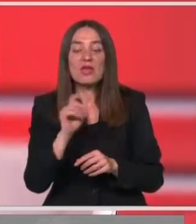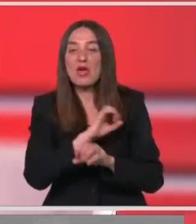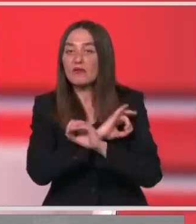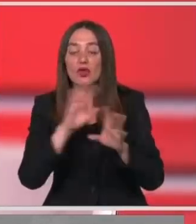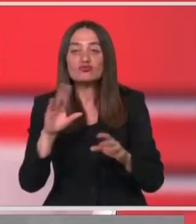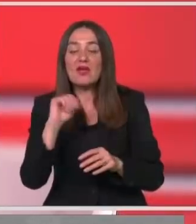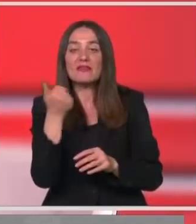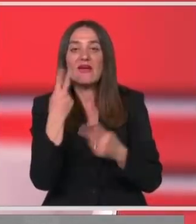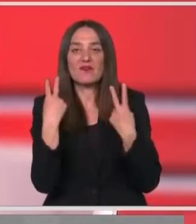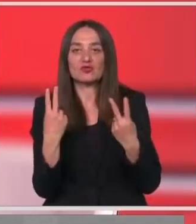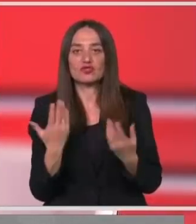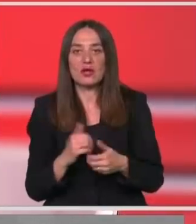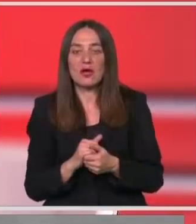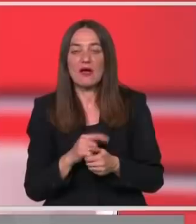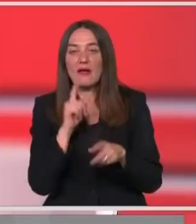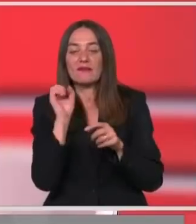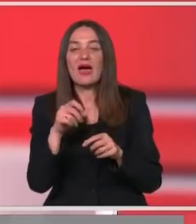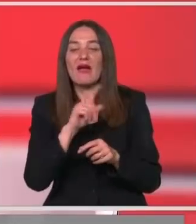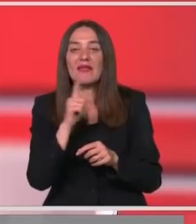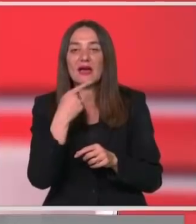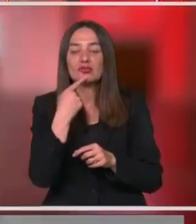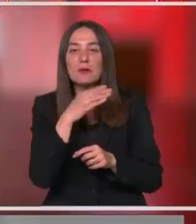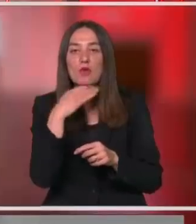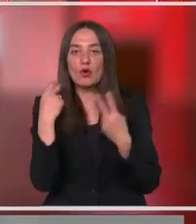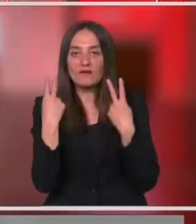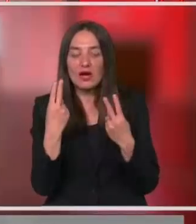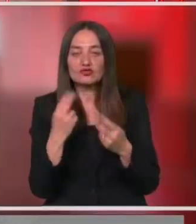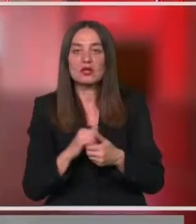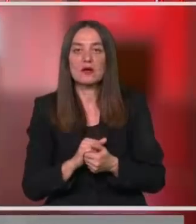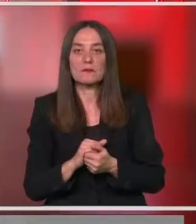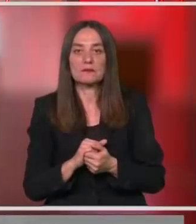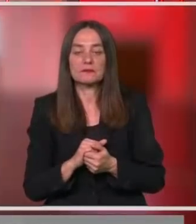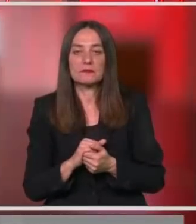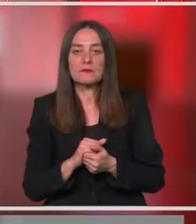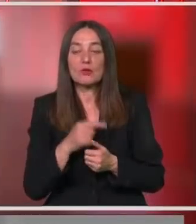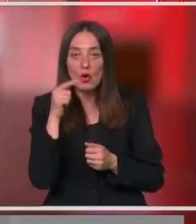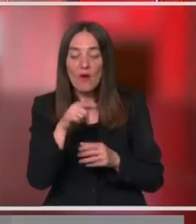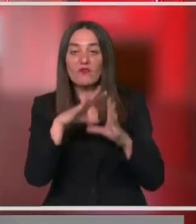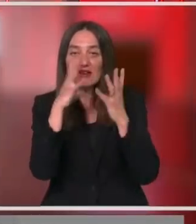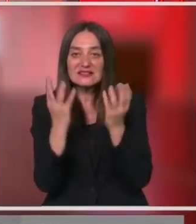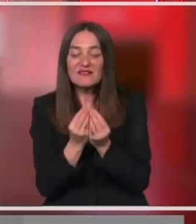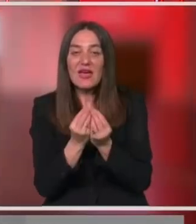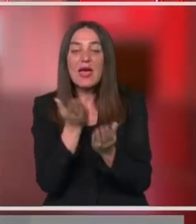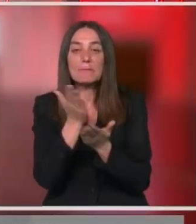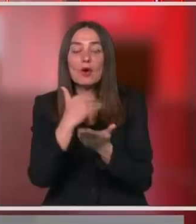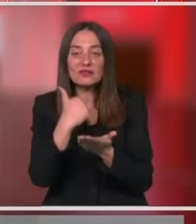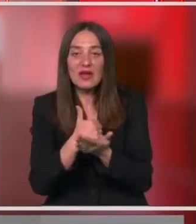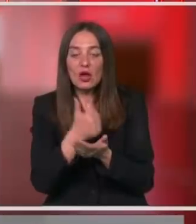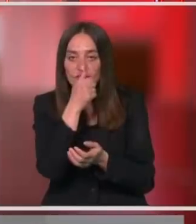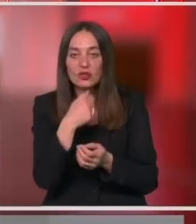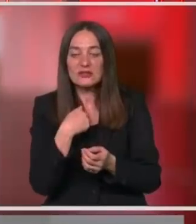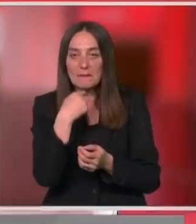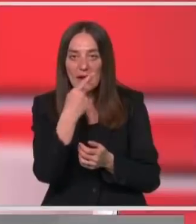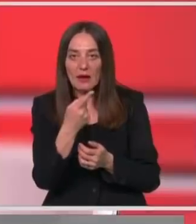čemu najvažnija, da ne kažemo mnogo važna. Dakle, ovo sve je podelilo, sve ovo što sam